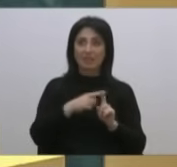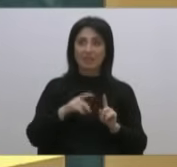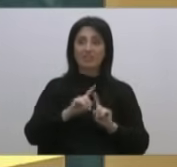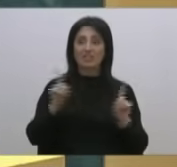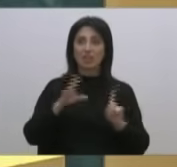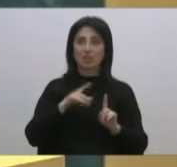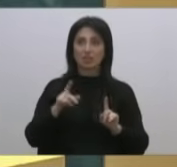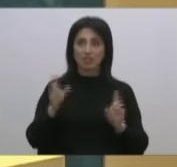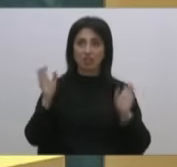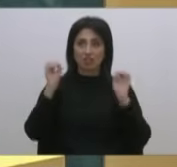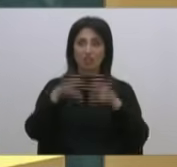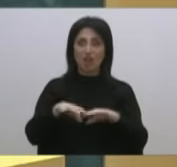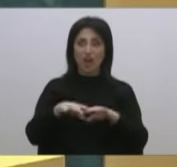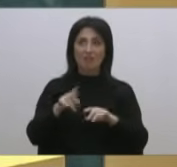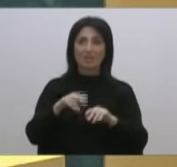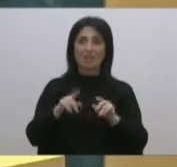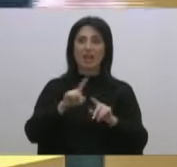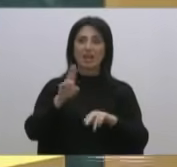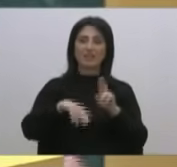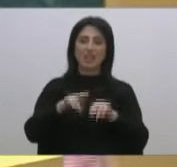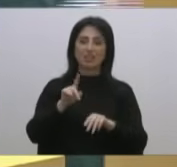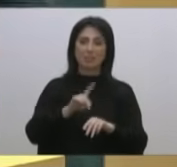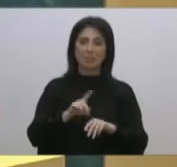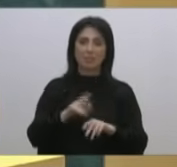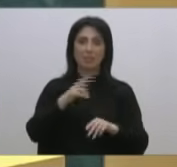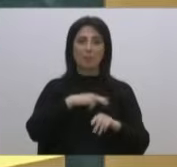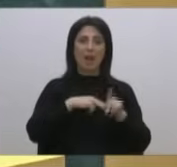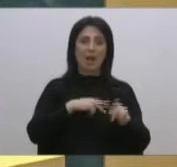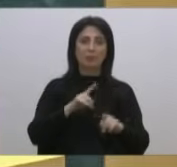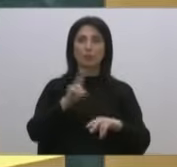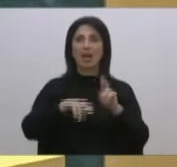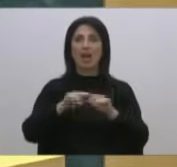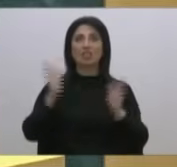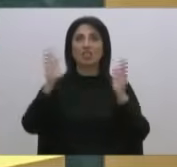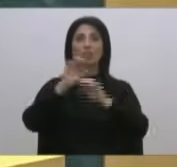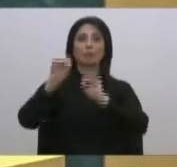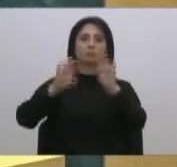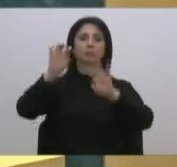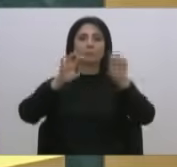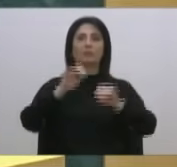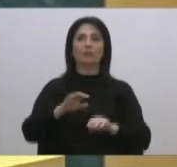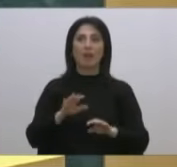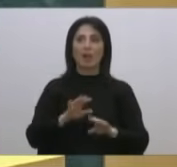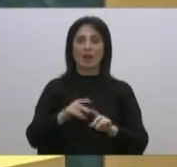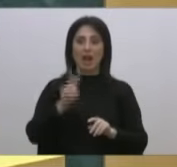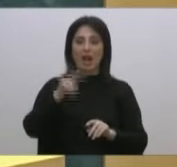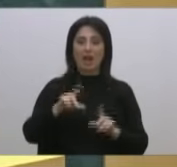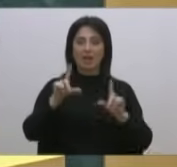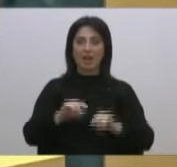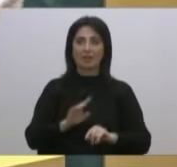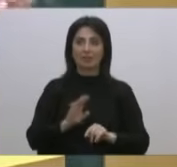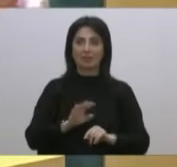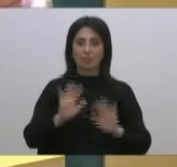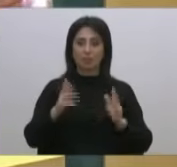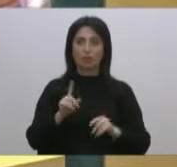stau. Am întotdeauna mers ceacare, s-a gat sangar să șenev din, s-a gat parlament tu, ragat ce nu vas da, am întotdeauna arda ic salari,